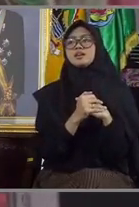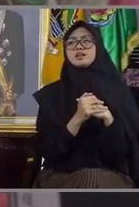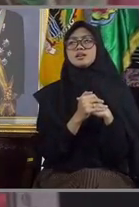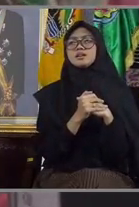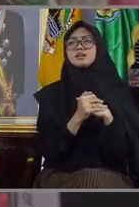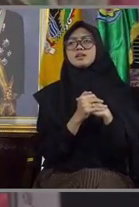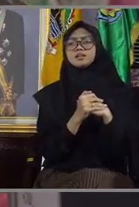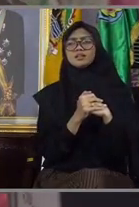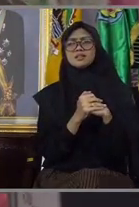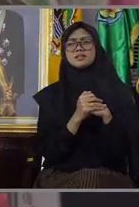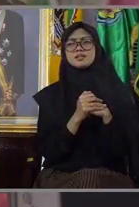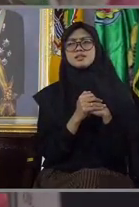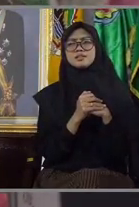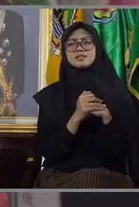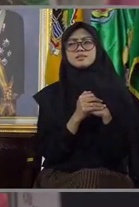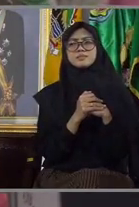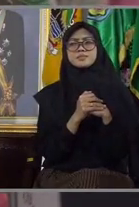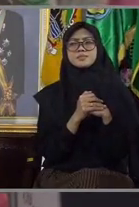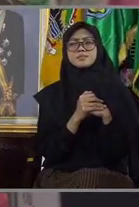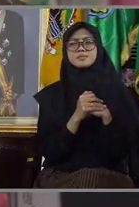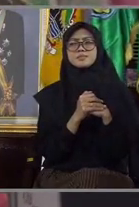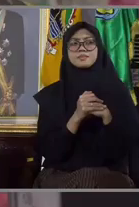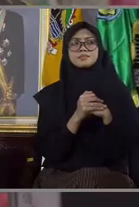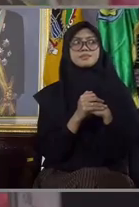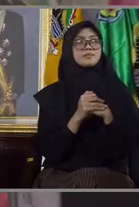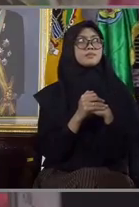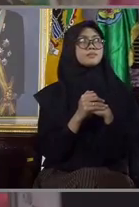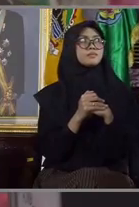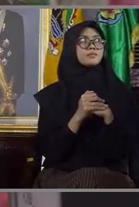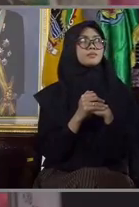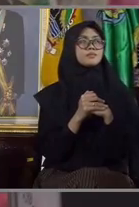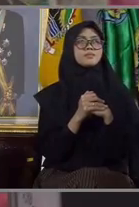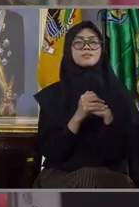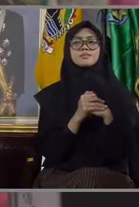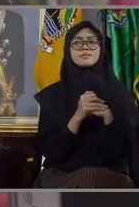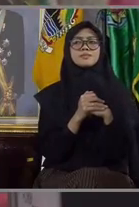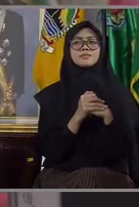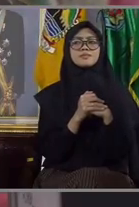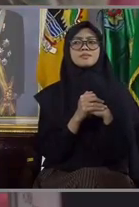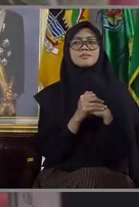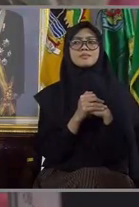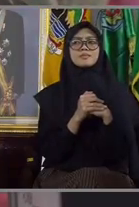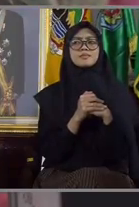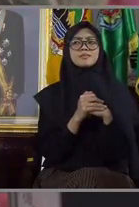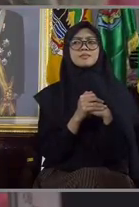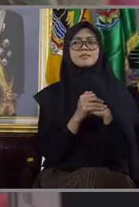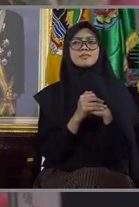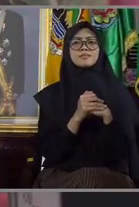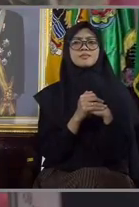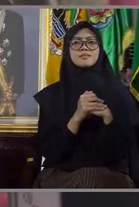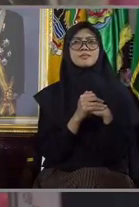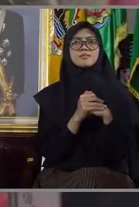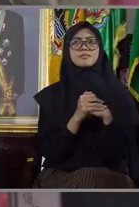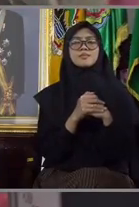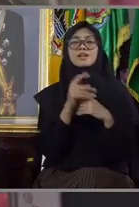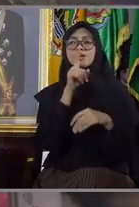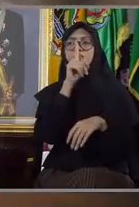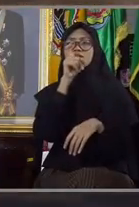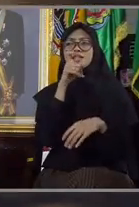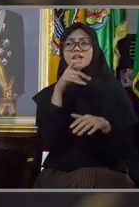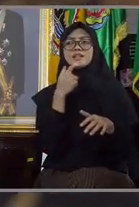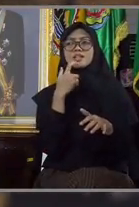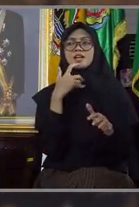kemudian identifikasi permasalahan sehingga dapat dijadikan dasar untuk penyusunan anggaran. Oke, pertanyaannya.